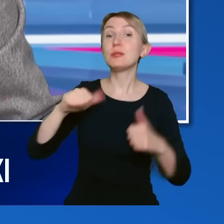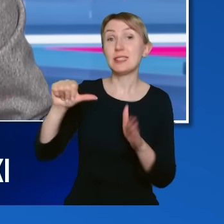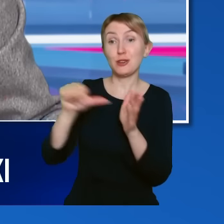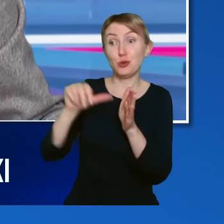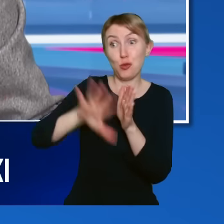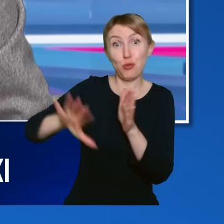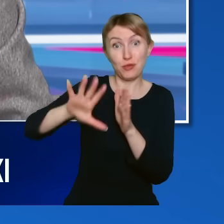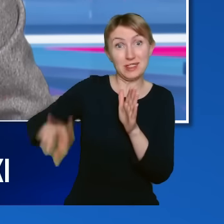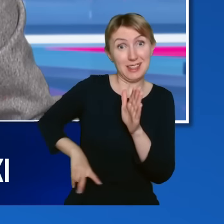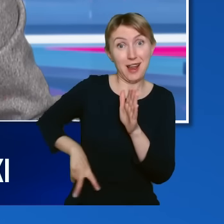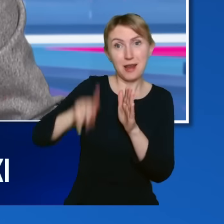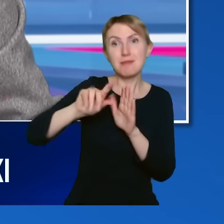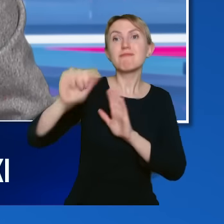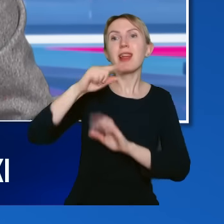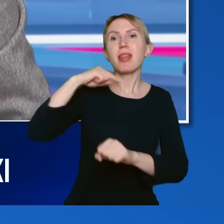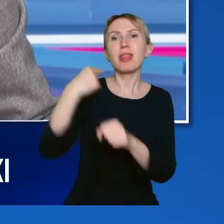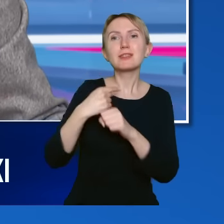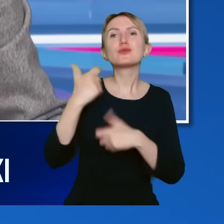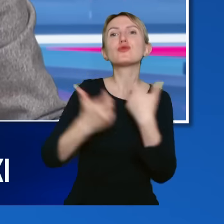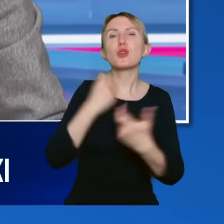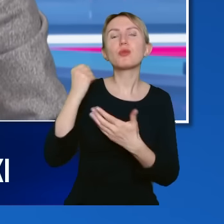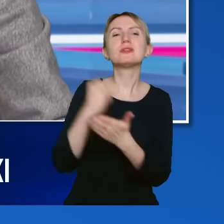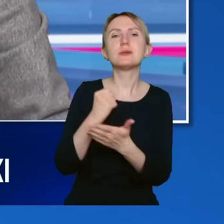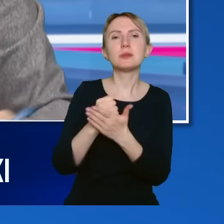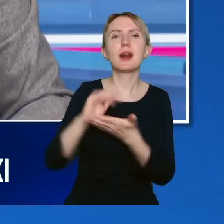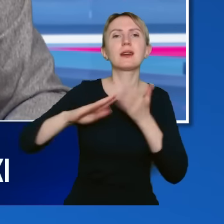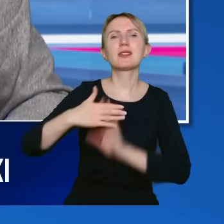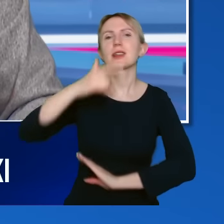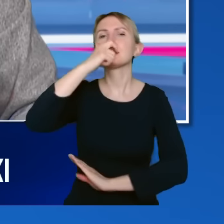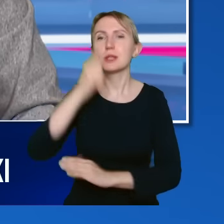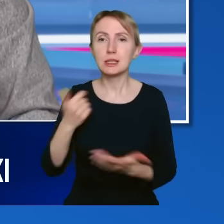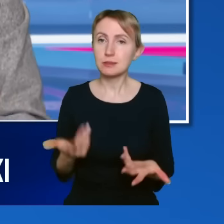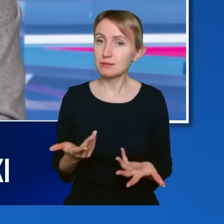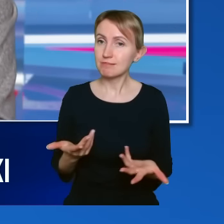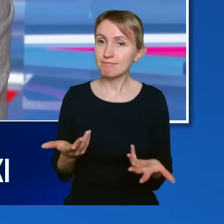pierwsze interwencje właśnie podejmuje w sprawach rynku odpadowego.